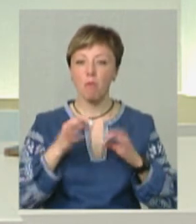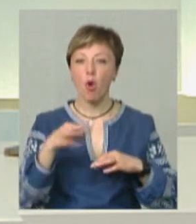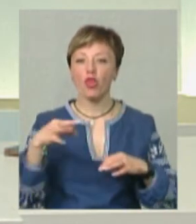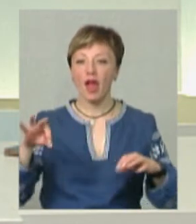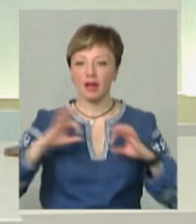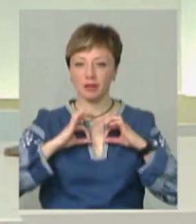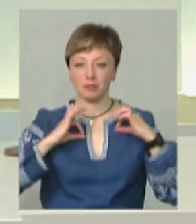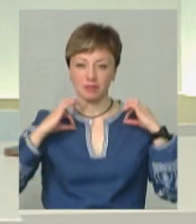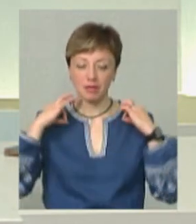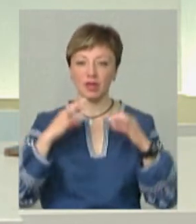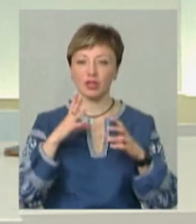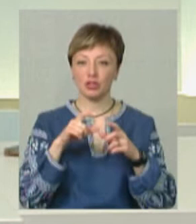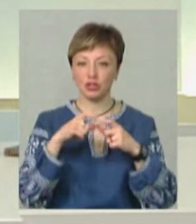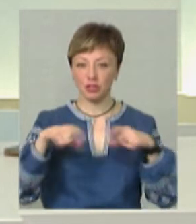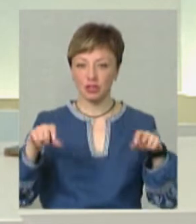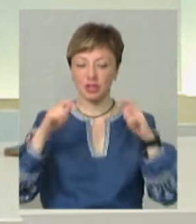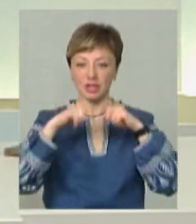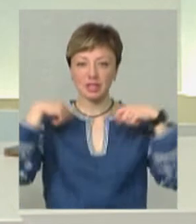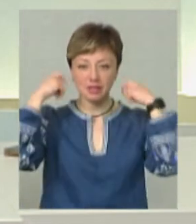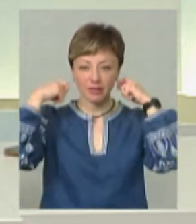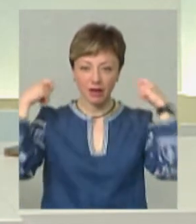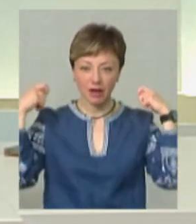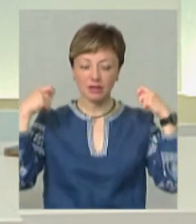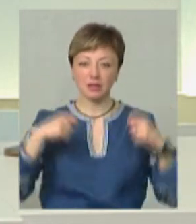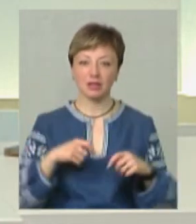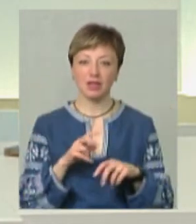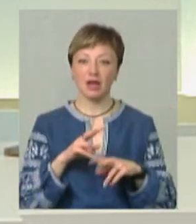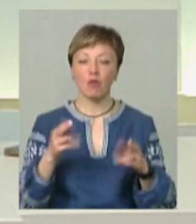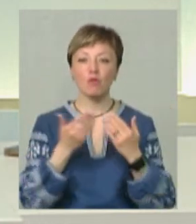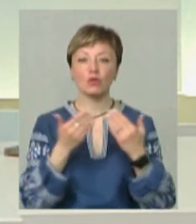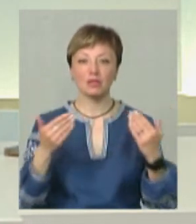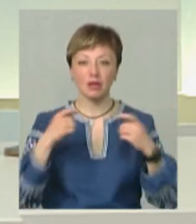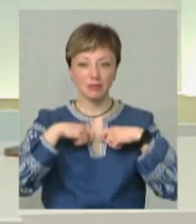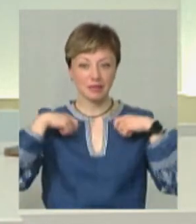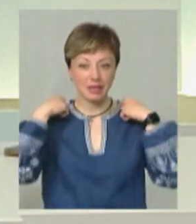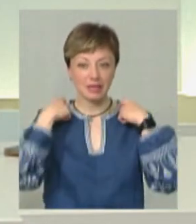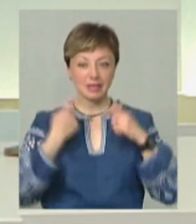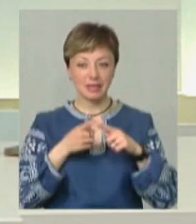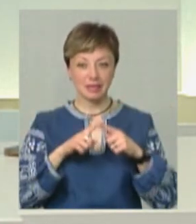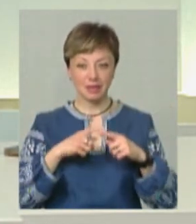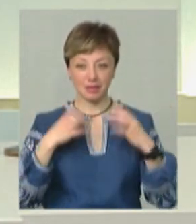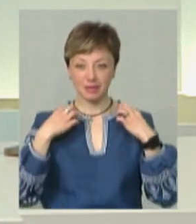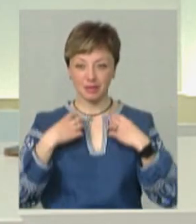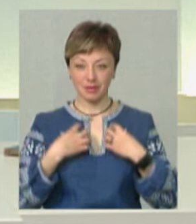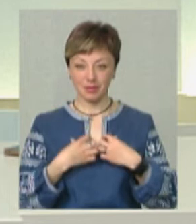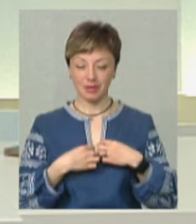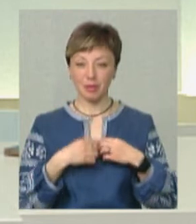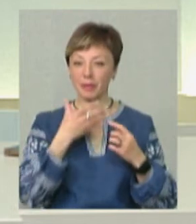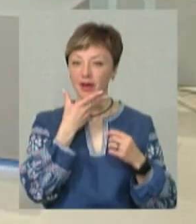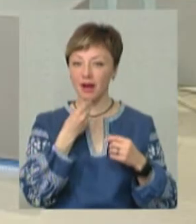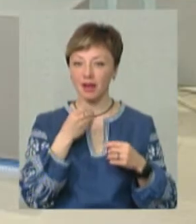по боках там пришити стрічечку і на зав'язочках чіпляли. Я коли в музеї приміряла на себе ці салби, називалися ці